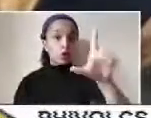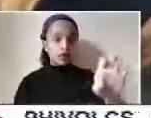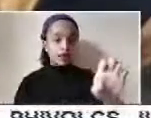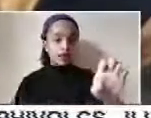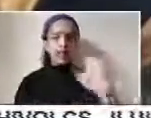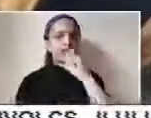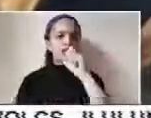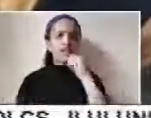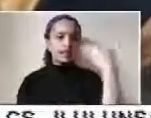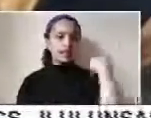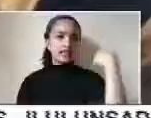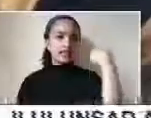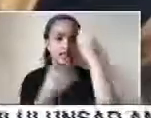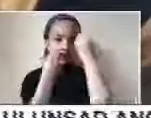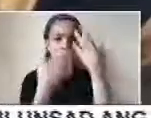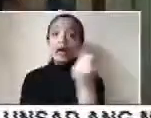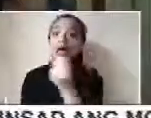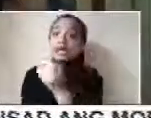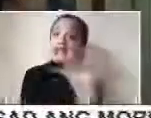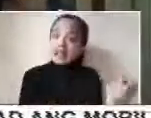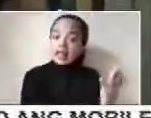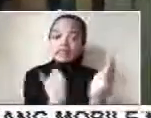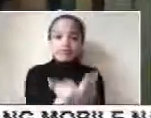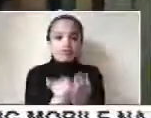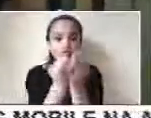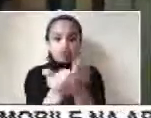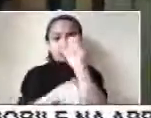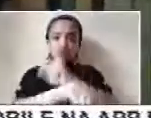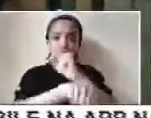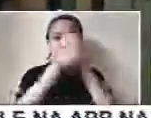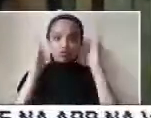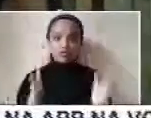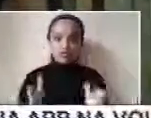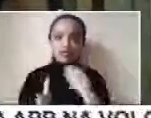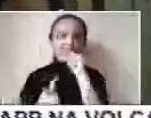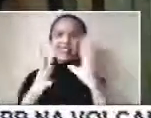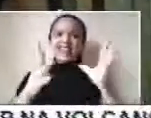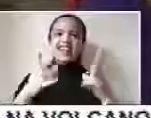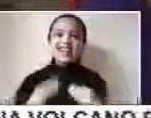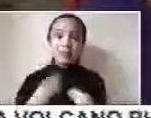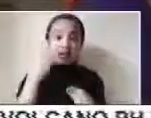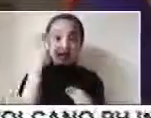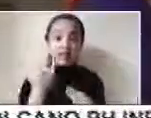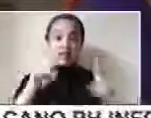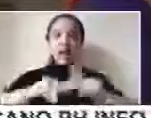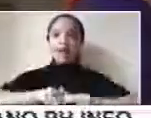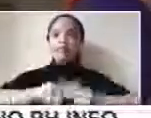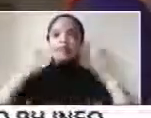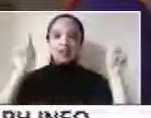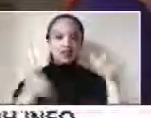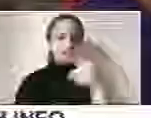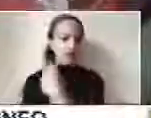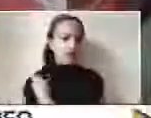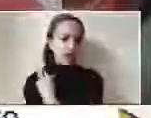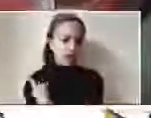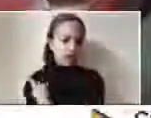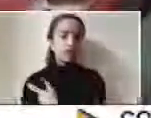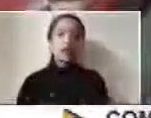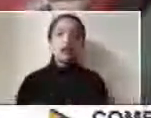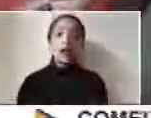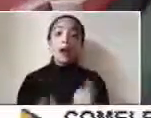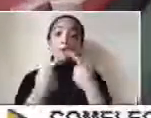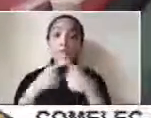ako. Wala na po akong pangangamba. Dismayado naman ang ilang naabutan ng cut-off, pero desidido pa rin silang bumalik